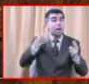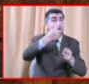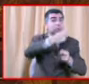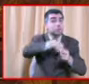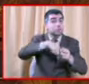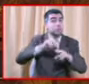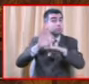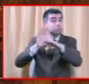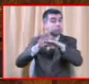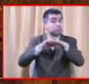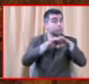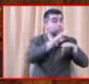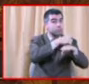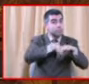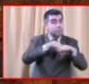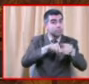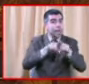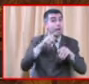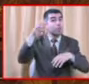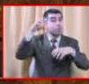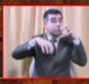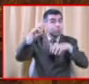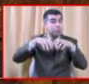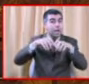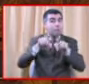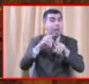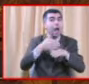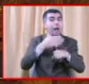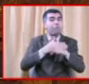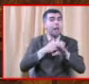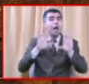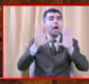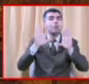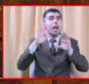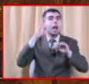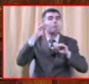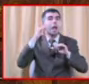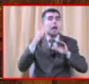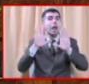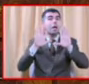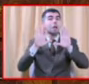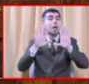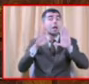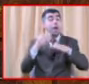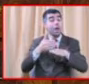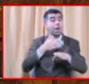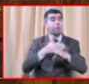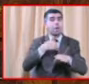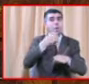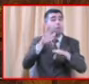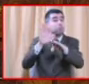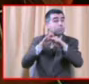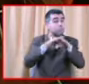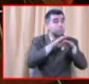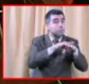والسلطات بهذه التساقطات المطرية 10 أيام قبل الحادثة. بالتالي كان من الواجب على